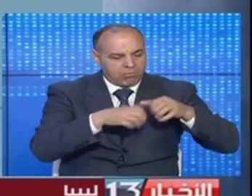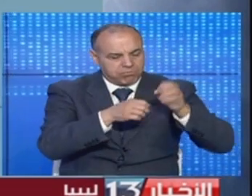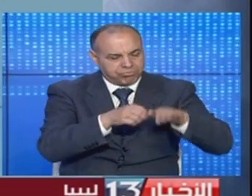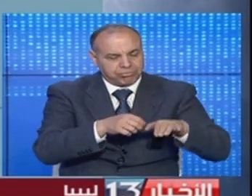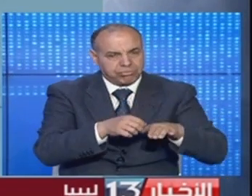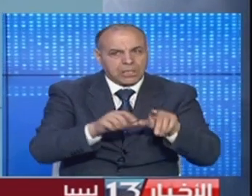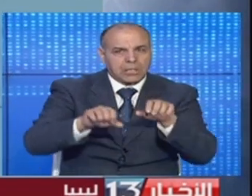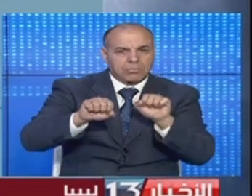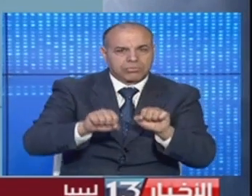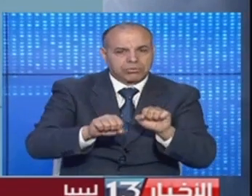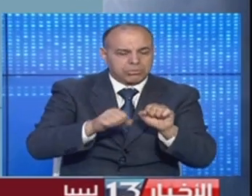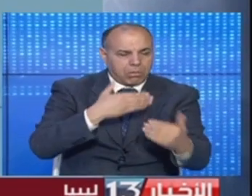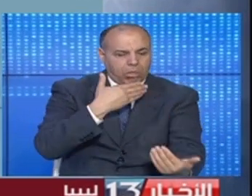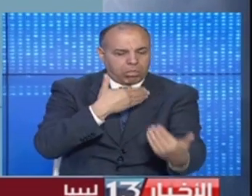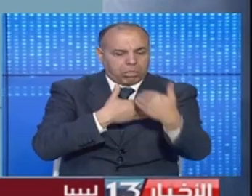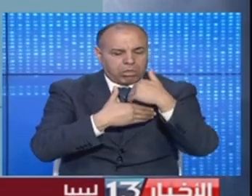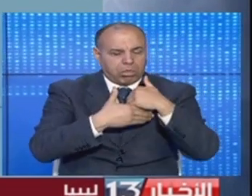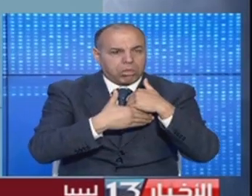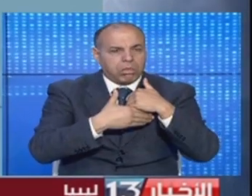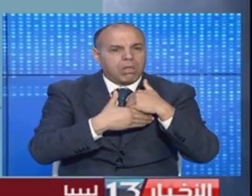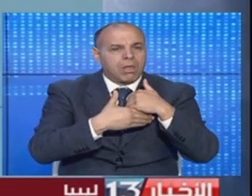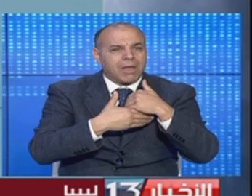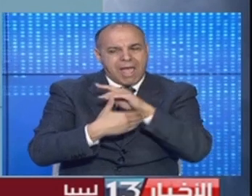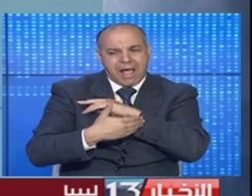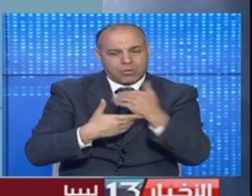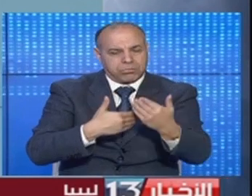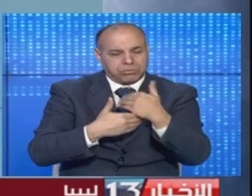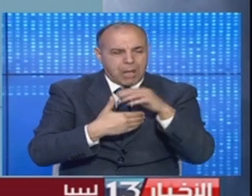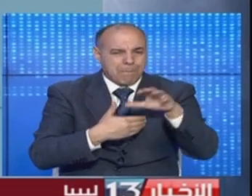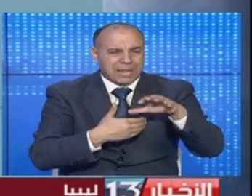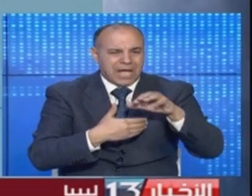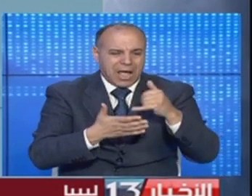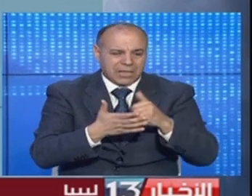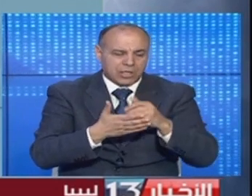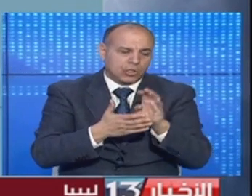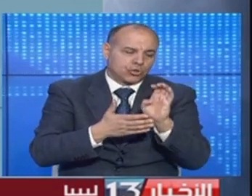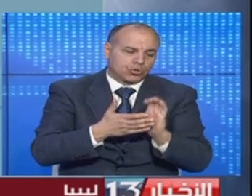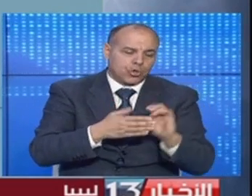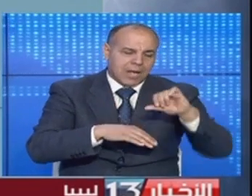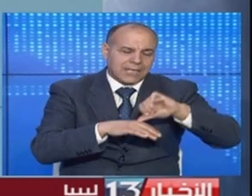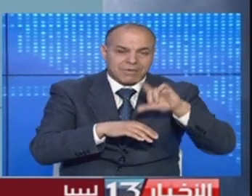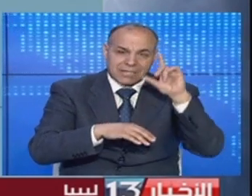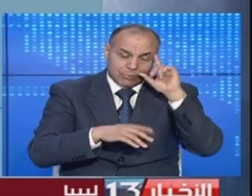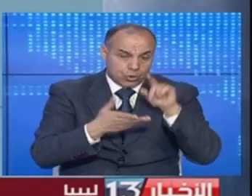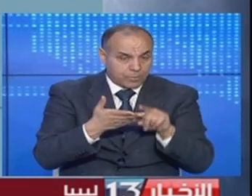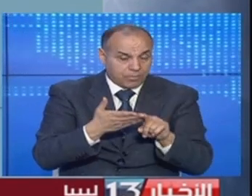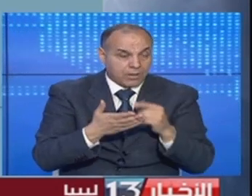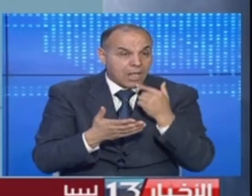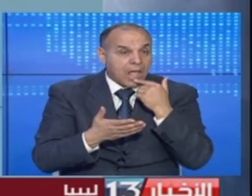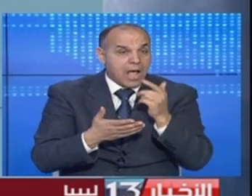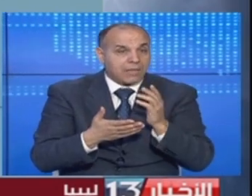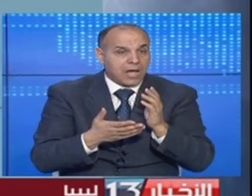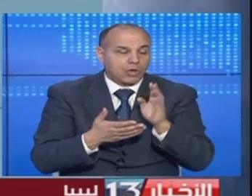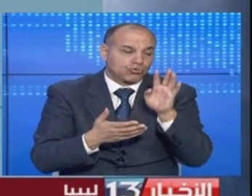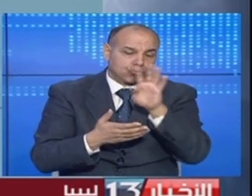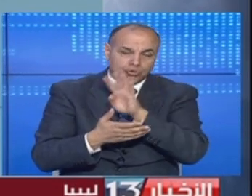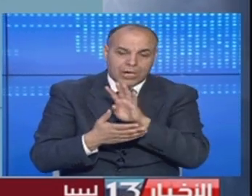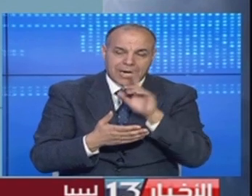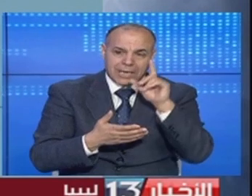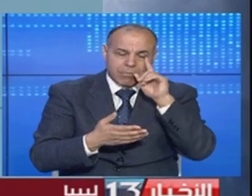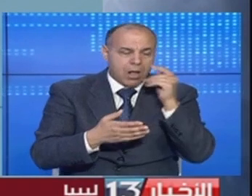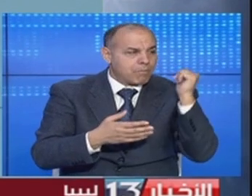تصديها لمحاوله دخول قوات حفر منطقه العزيزيه جنوب العاصمه طرابلس وكانت قوات شرقي قد